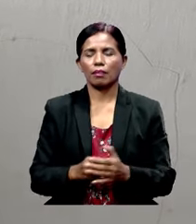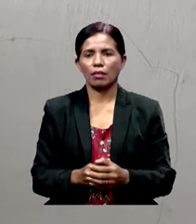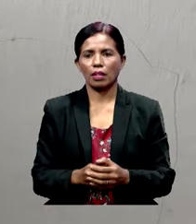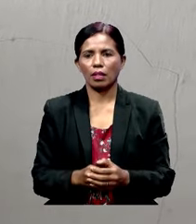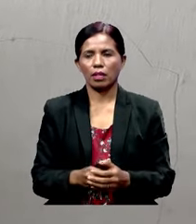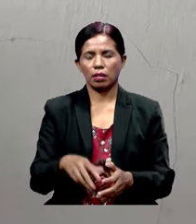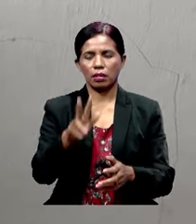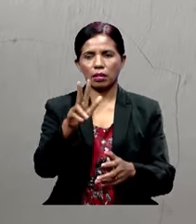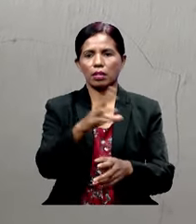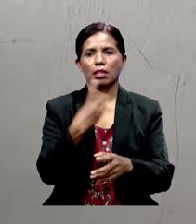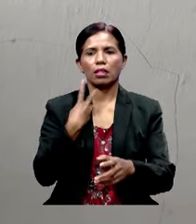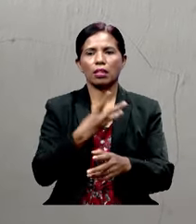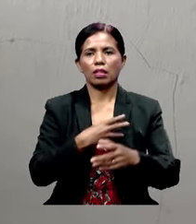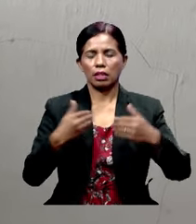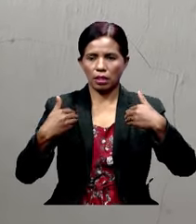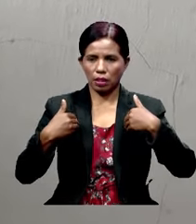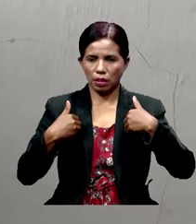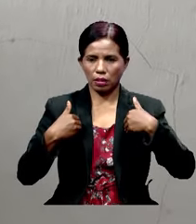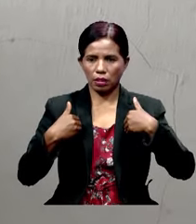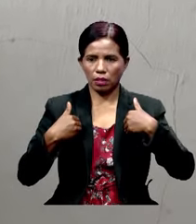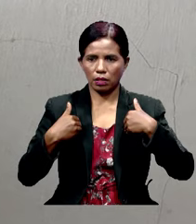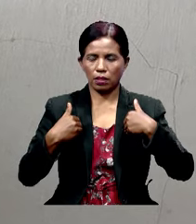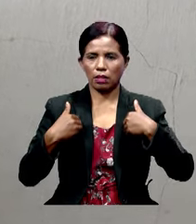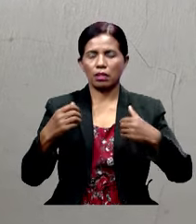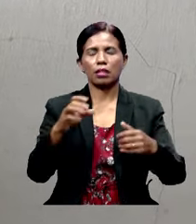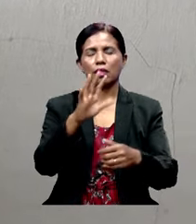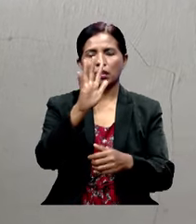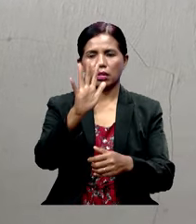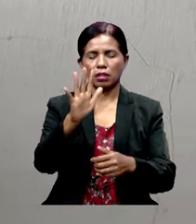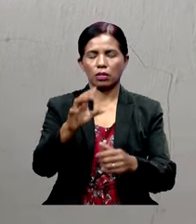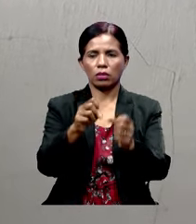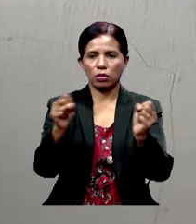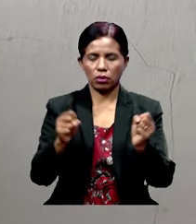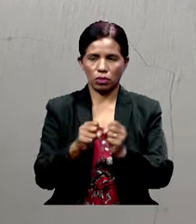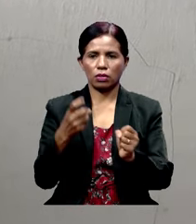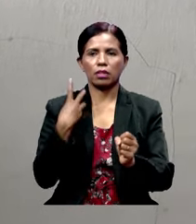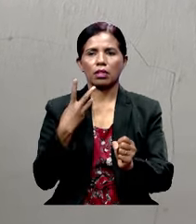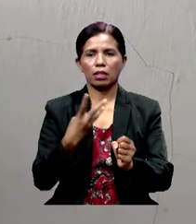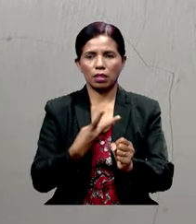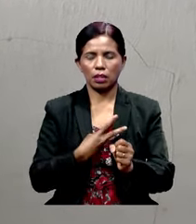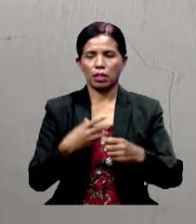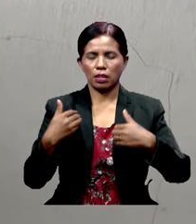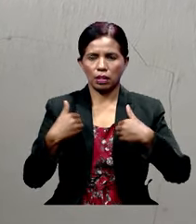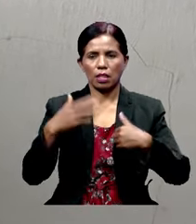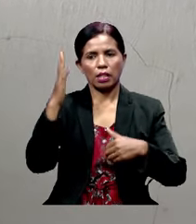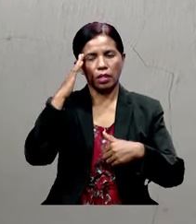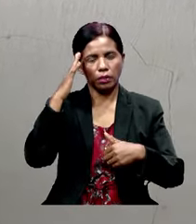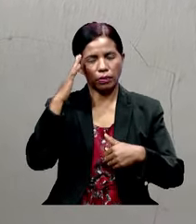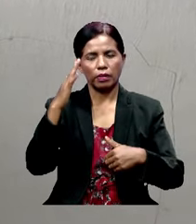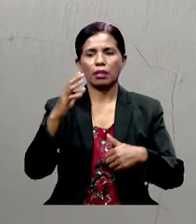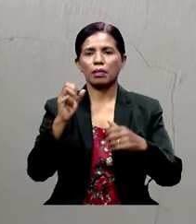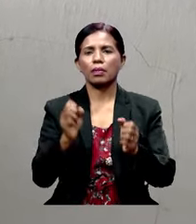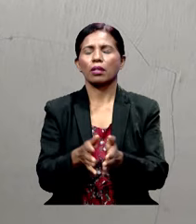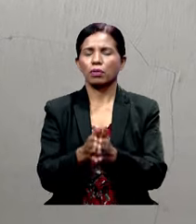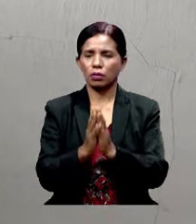nirari cinco suring ita ia centro ne ia cinco sukus ita ia anuin para husu